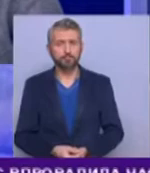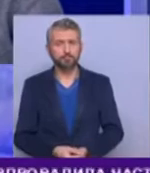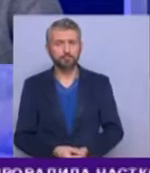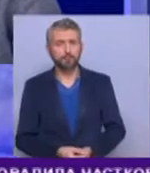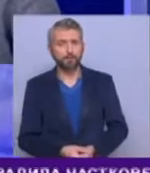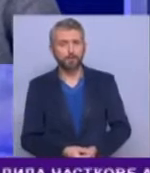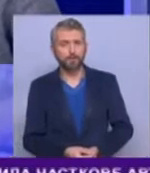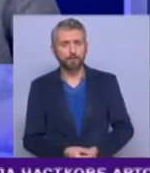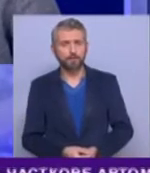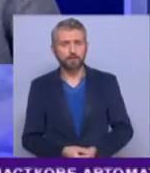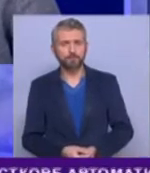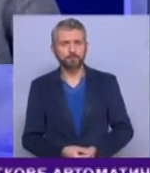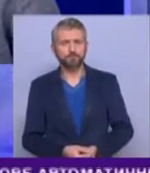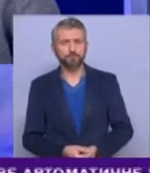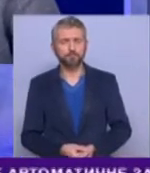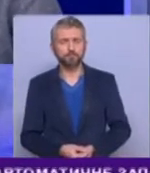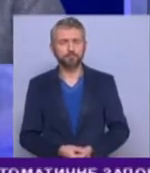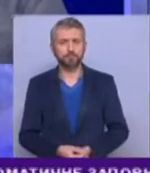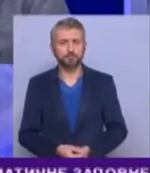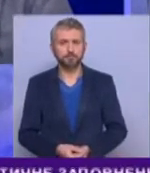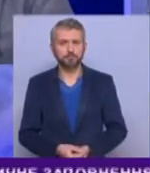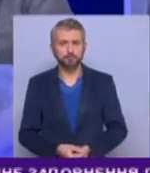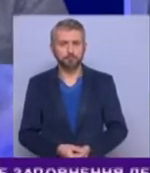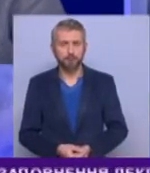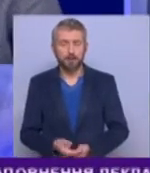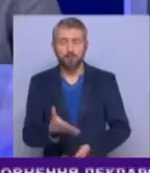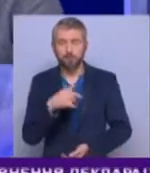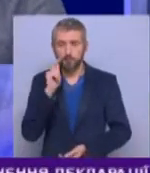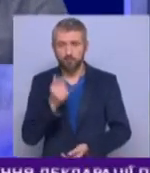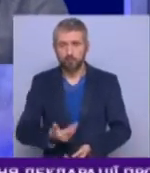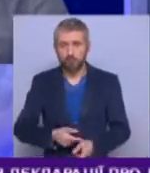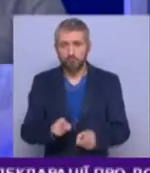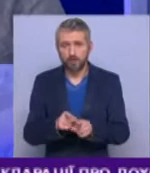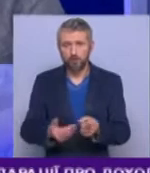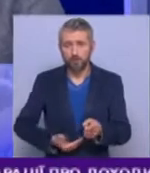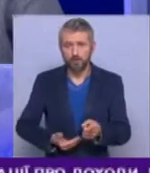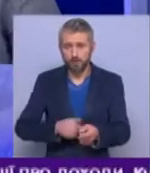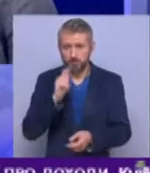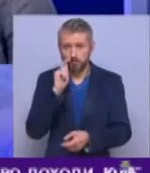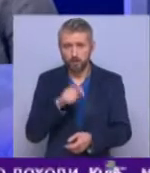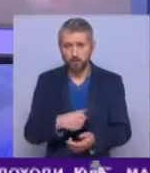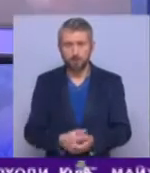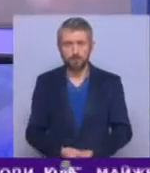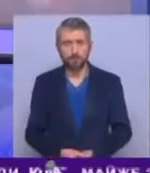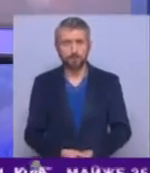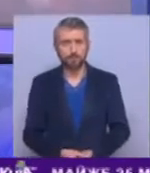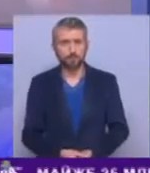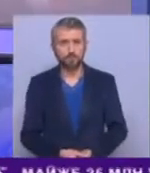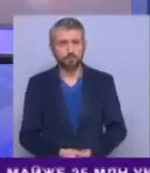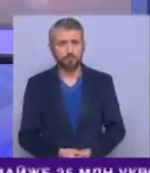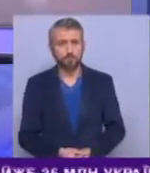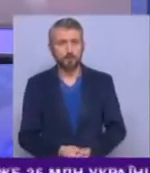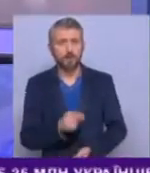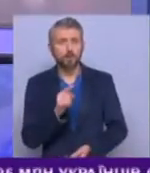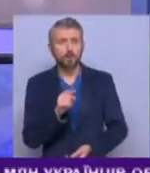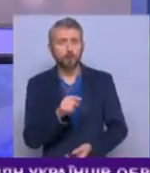От зараз тут, розумієте, дуже... А то ми в Україні живемо. Так ми доживемося, пане Олеже, з вами в Україні. Ну, тут,